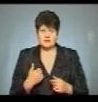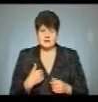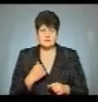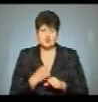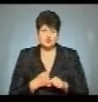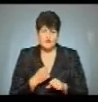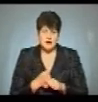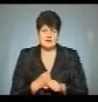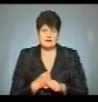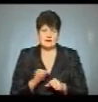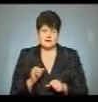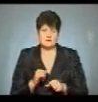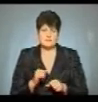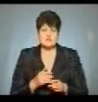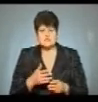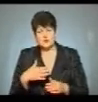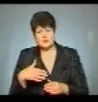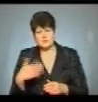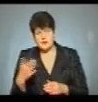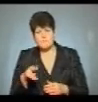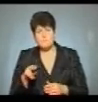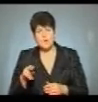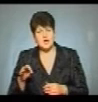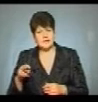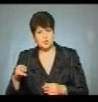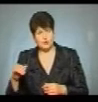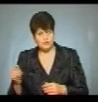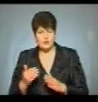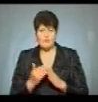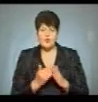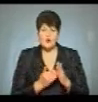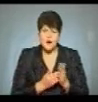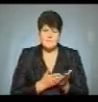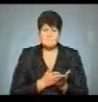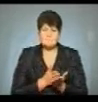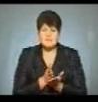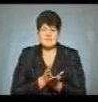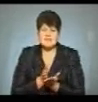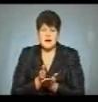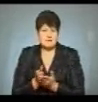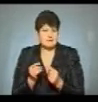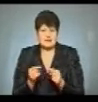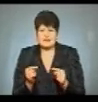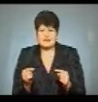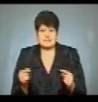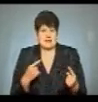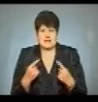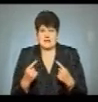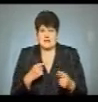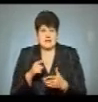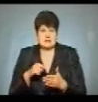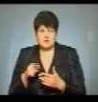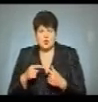власне напрацювання з точки зору політологів. В програмі по різних напрямках дискусії, круглі